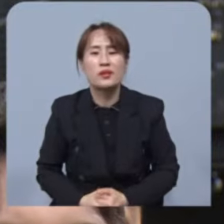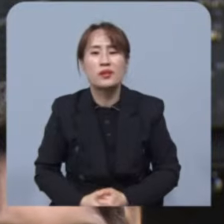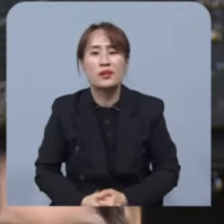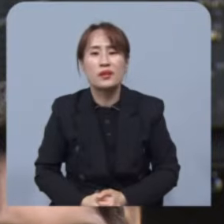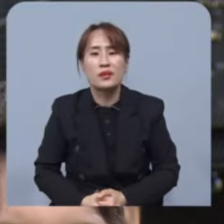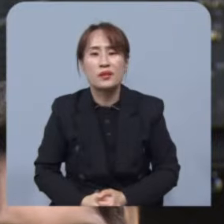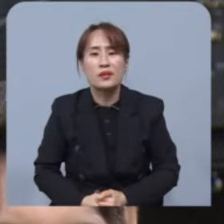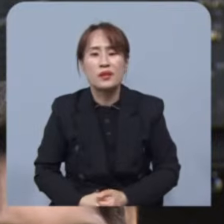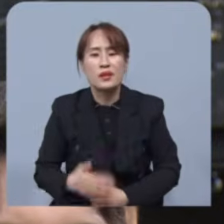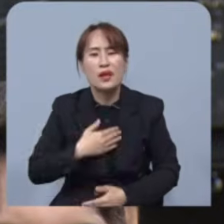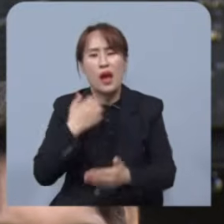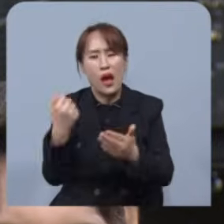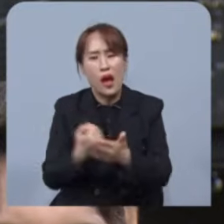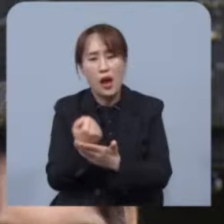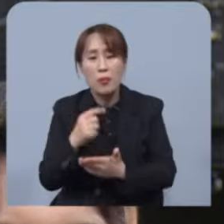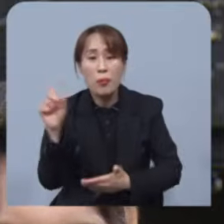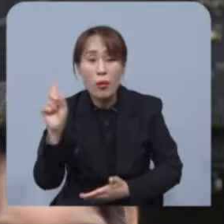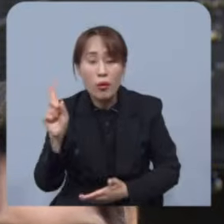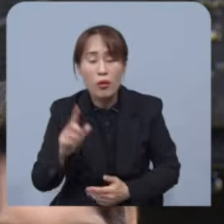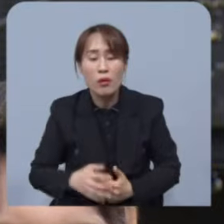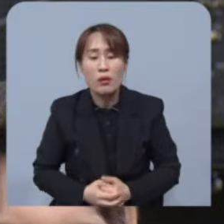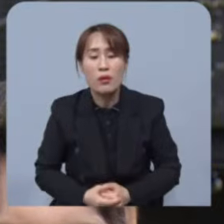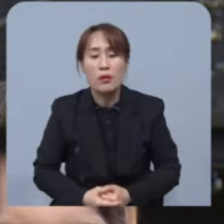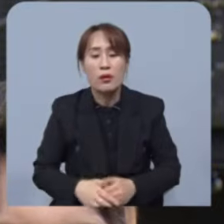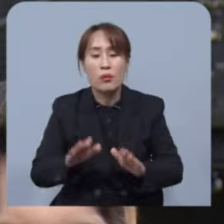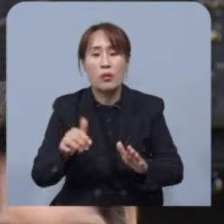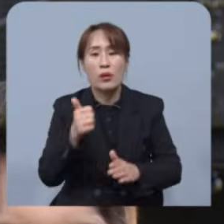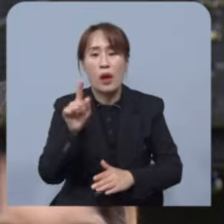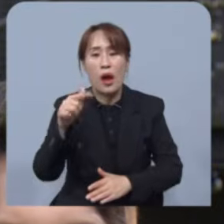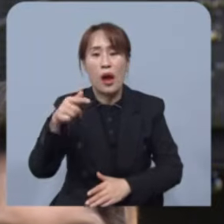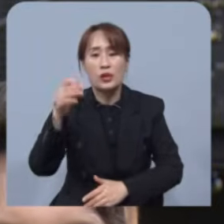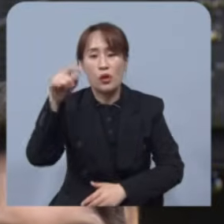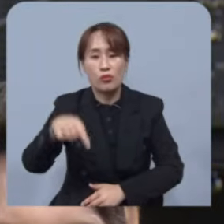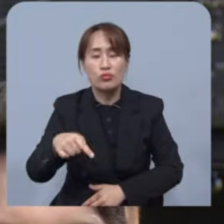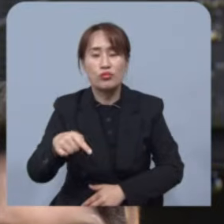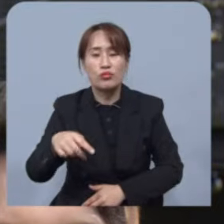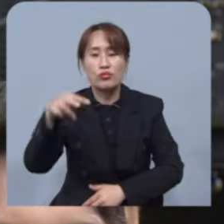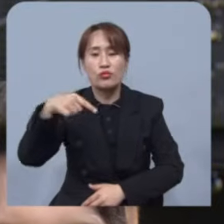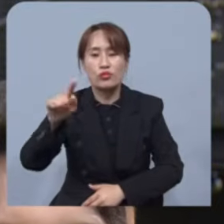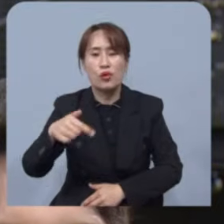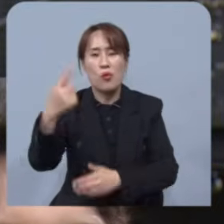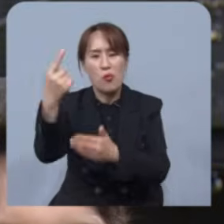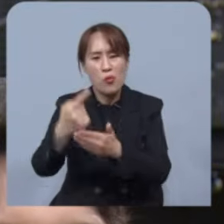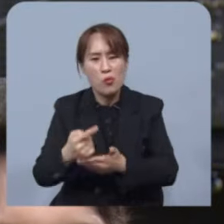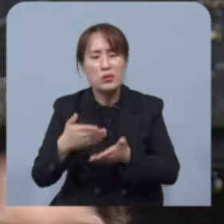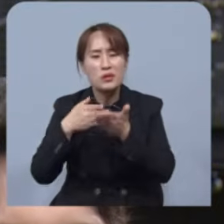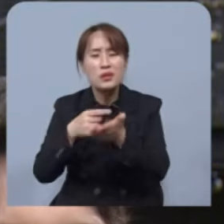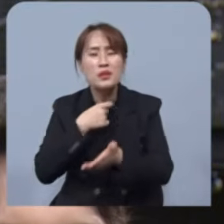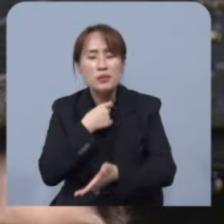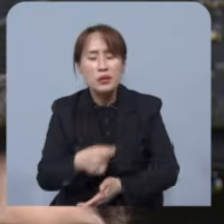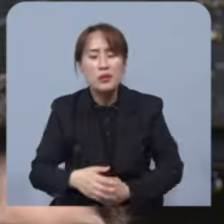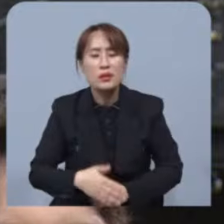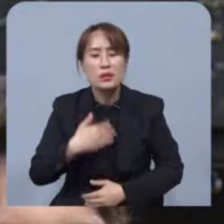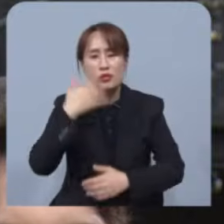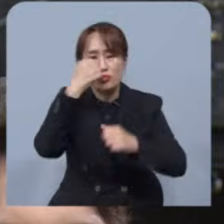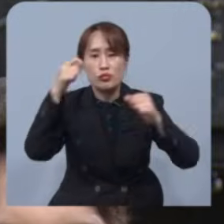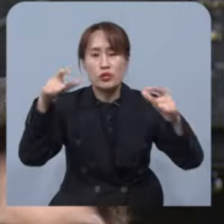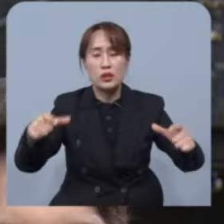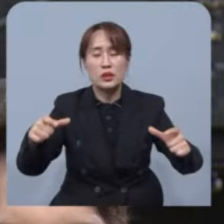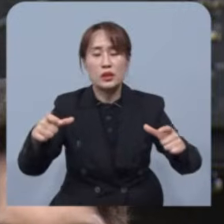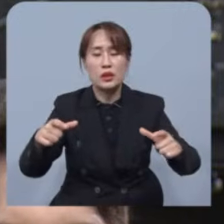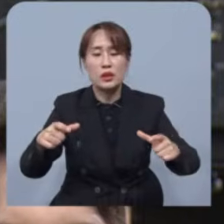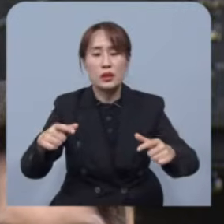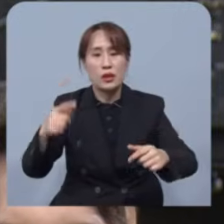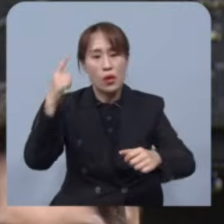있는데 저희가 가장 아쉬웠던 부분은 오늘 좀 하정우님도 오셔가지고 좀 더 의견을 드리고 싶은 게 뭐냐면 저희 충북은